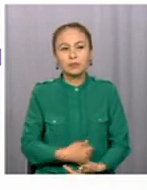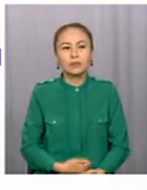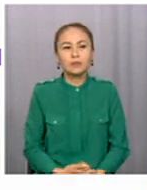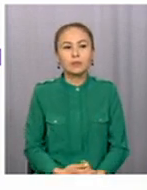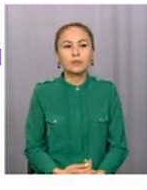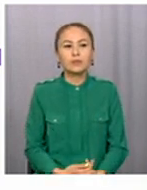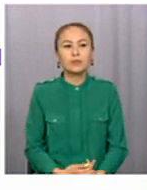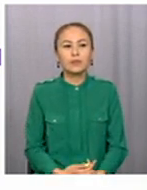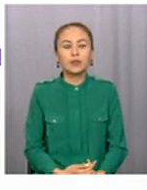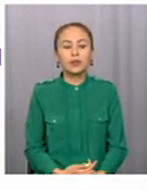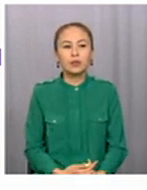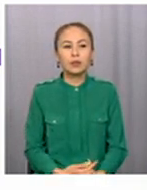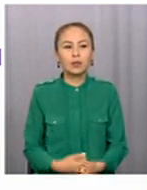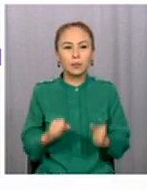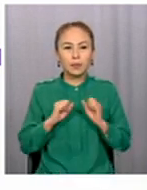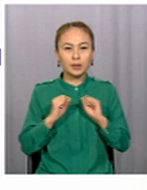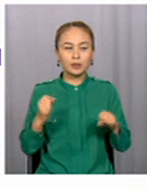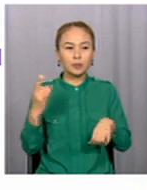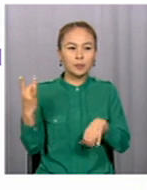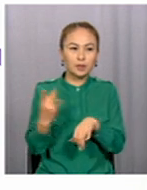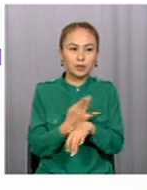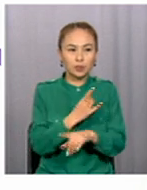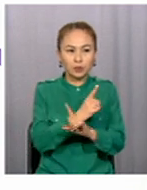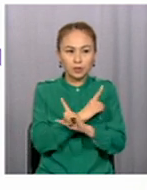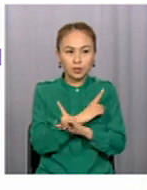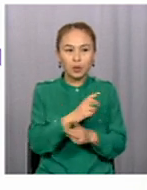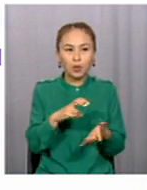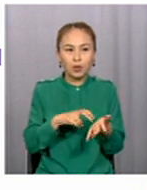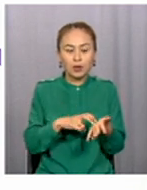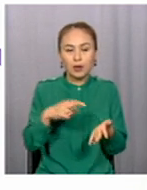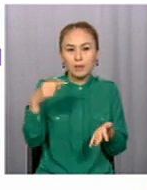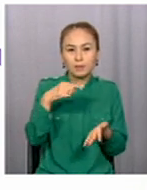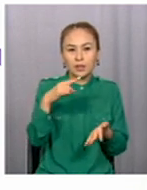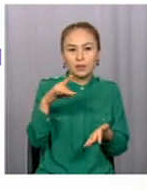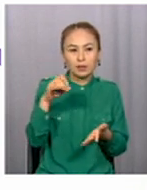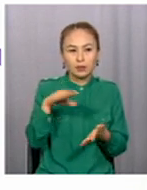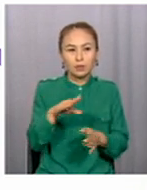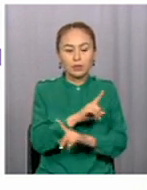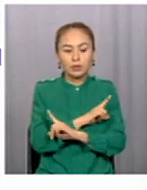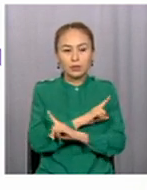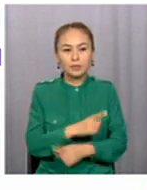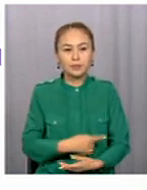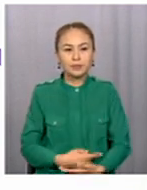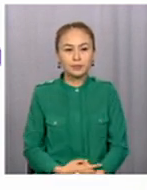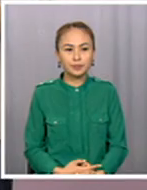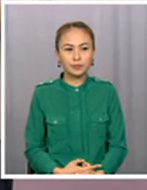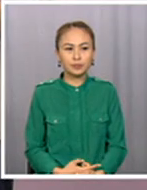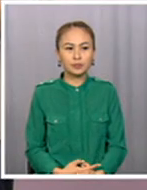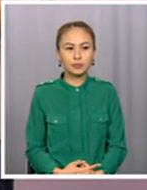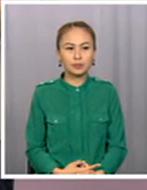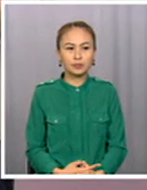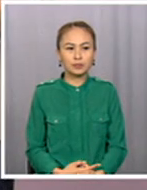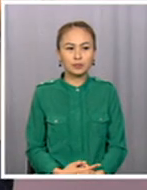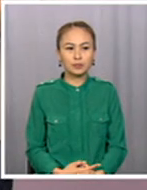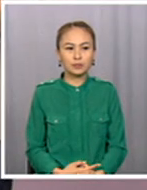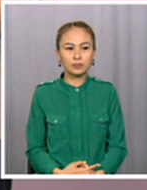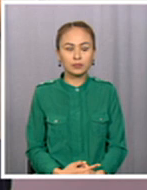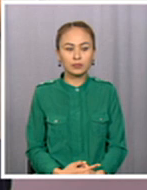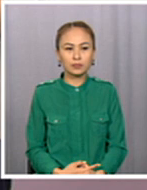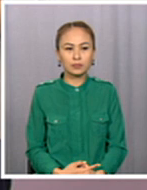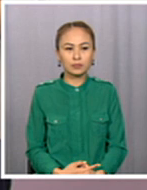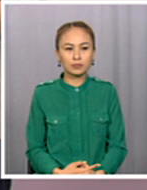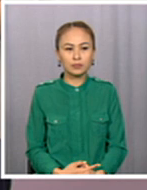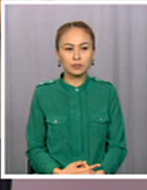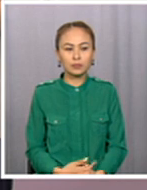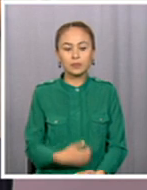оқимыз. Батыр бір рет өледі, қорқақ мың рет өледі. Қаны іштеріне